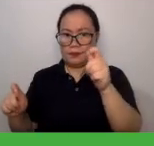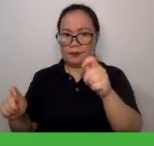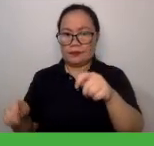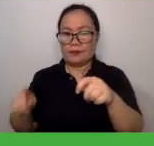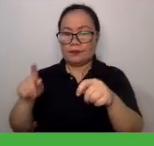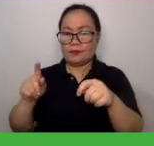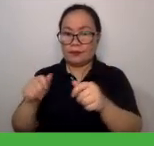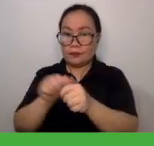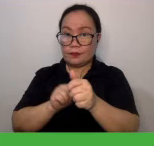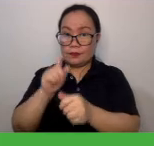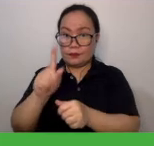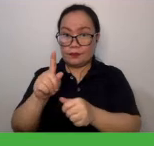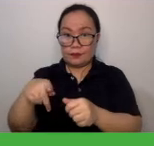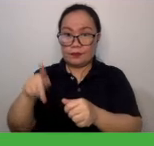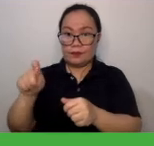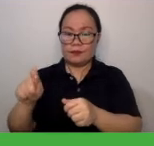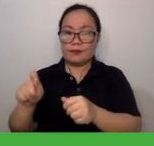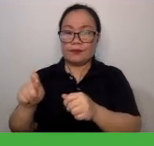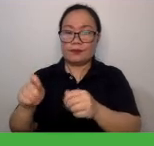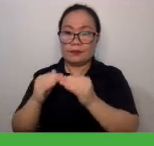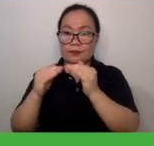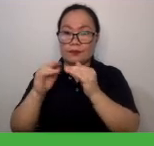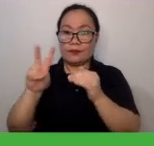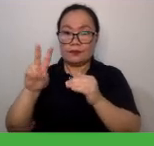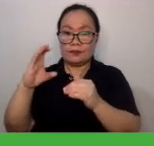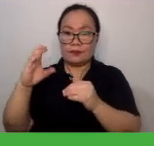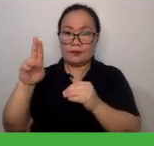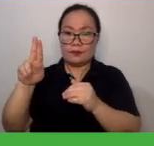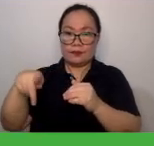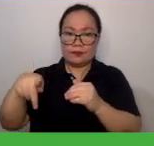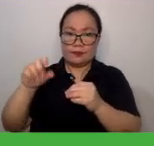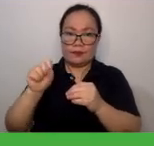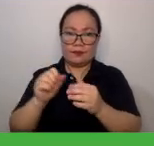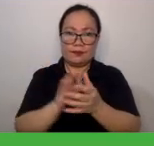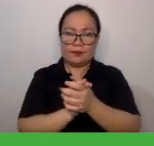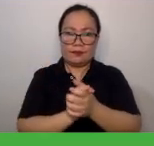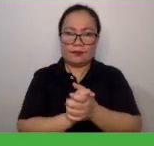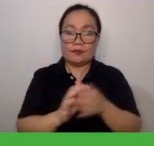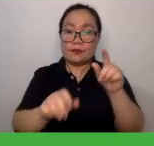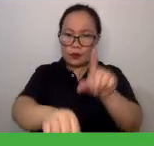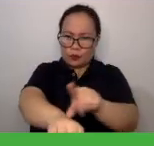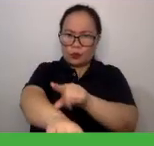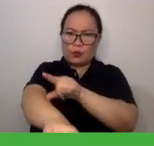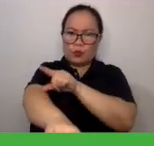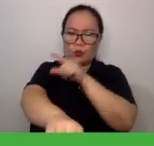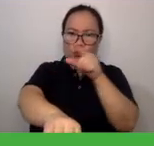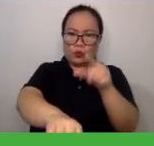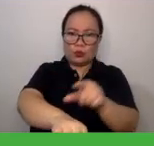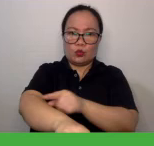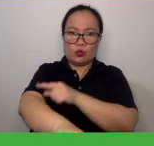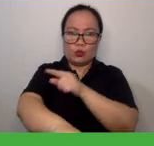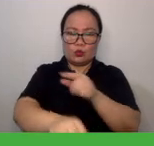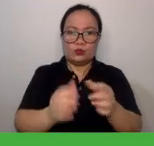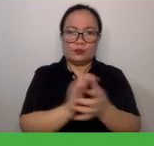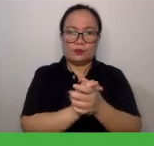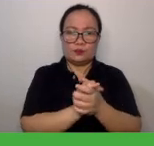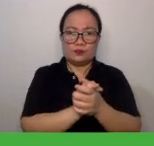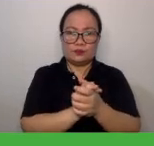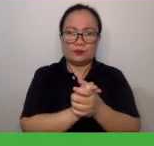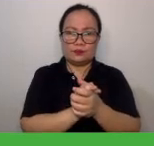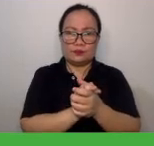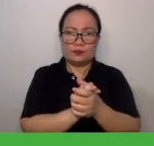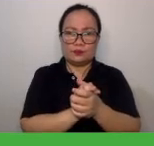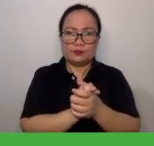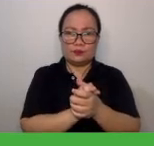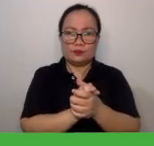every 1 pint, that is 2 cups. Okay? So, ito yung mahaba. Okay? So, mamaya tuturo